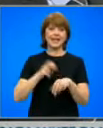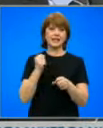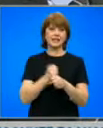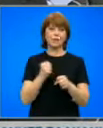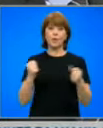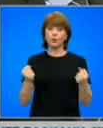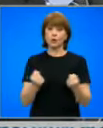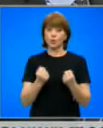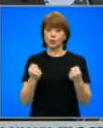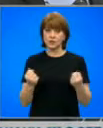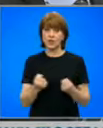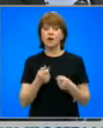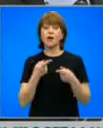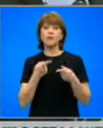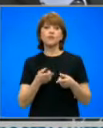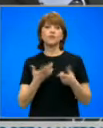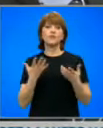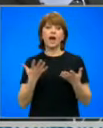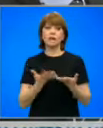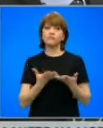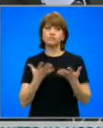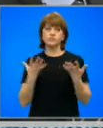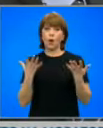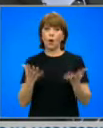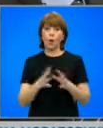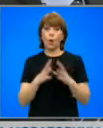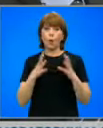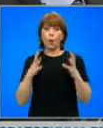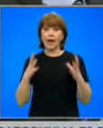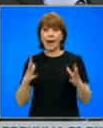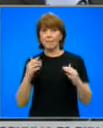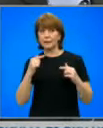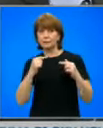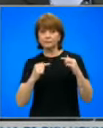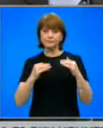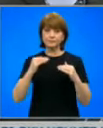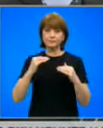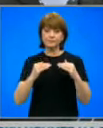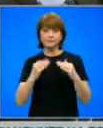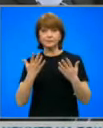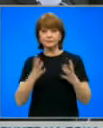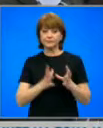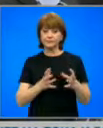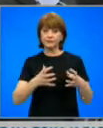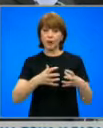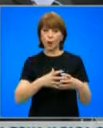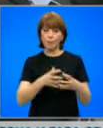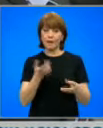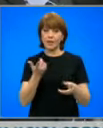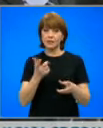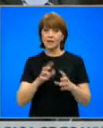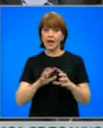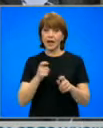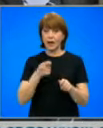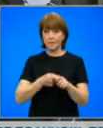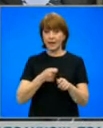е точно доста голяма агентурна диаспора се образува в България, руска,